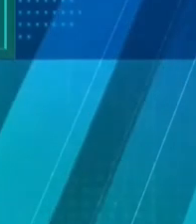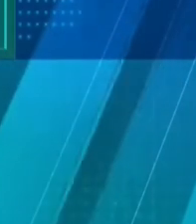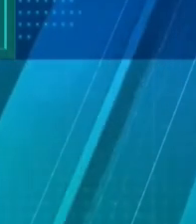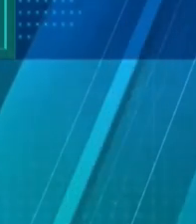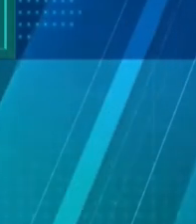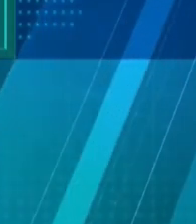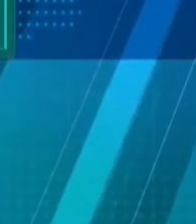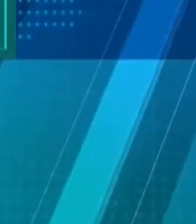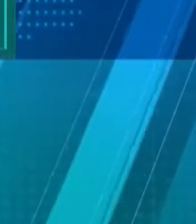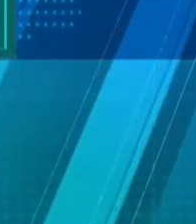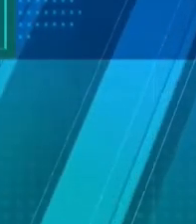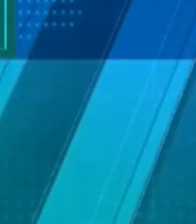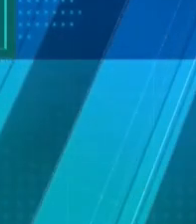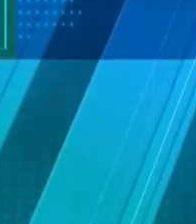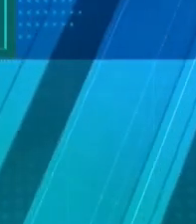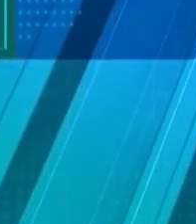Дякую.